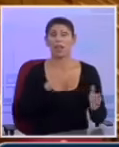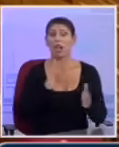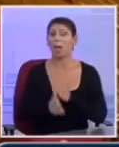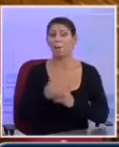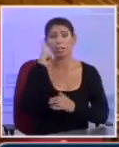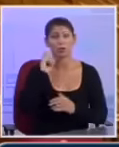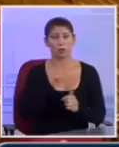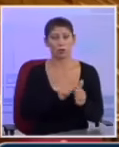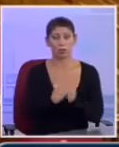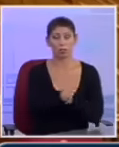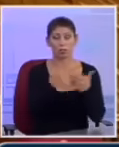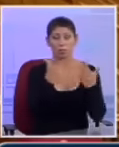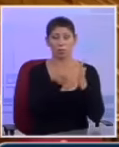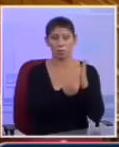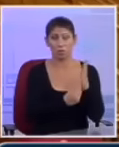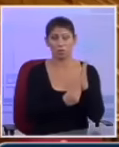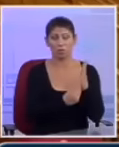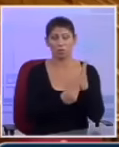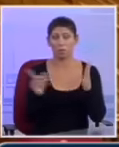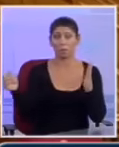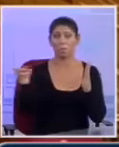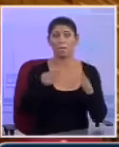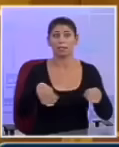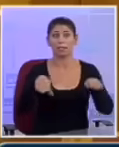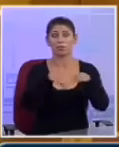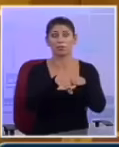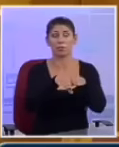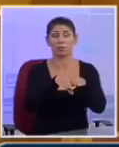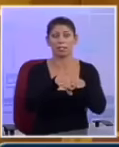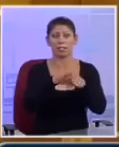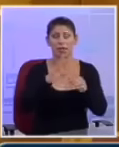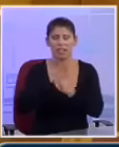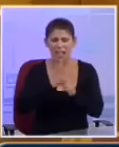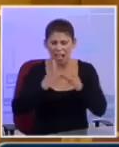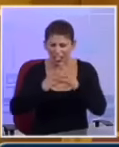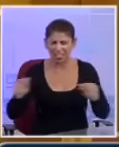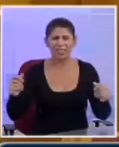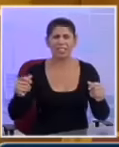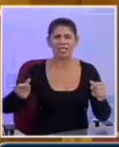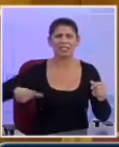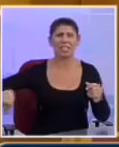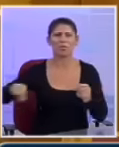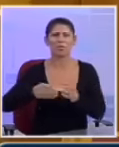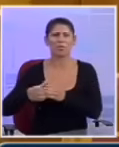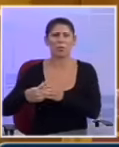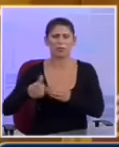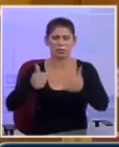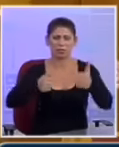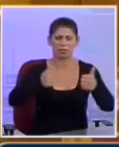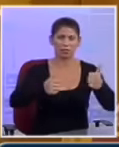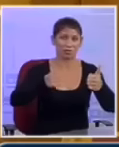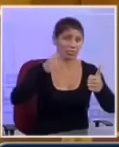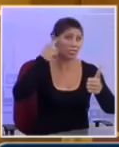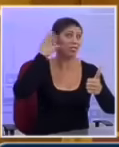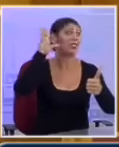ότι προηγήσετε 7 μονάδες και εσείς ήσασταν ισόπαλοι για να εξοντώσετε τα υπόλοιπα κόμματα με πόλωση και το αγνοείτε, το